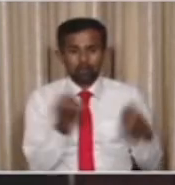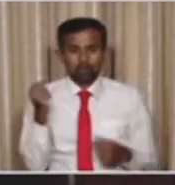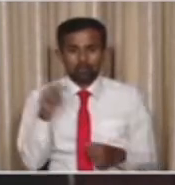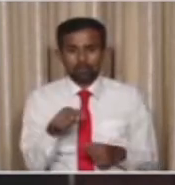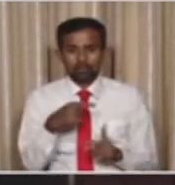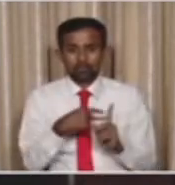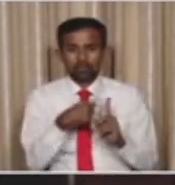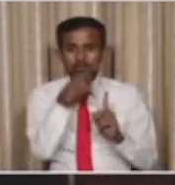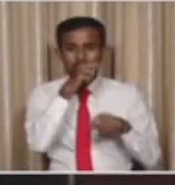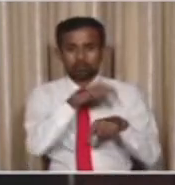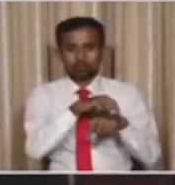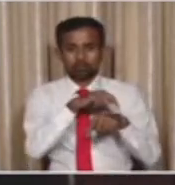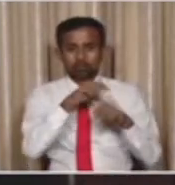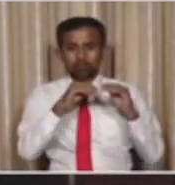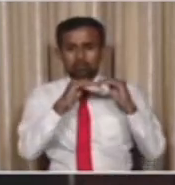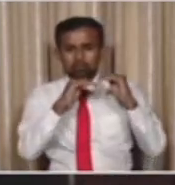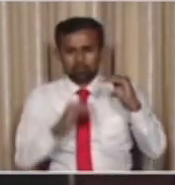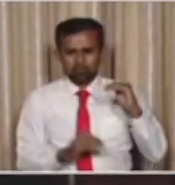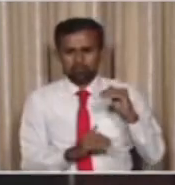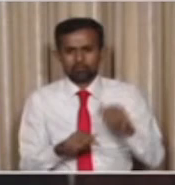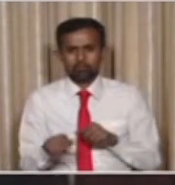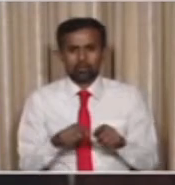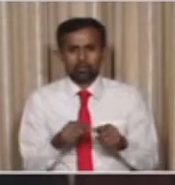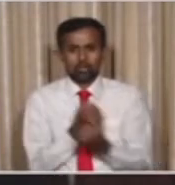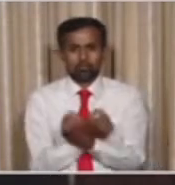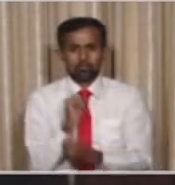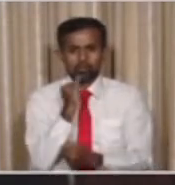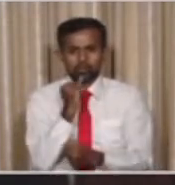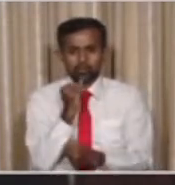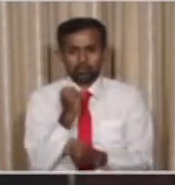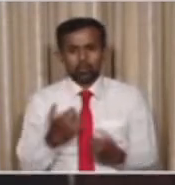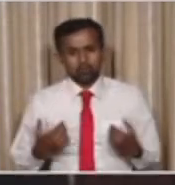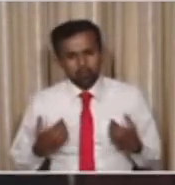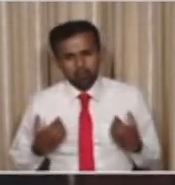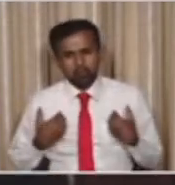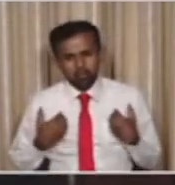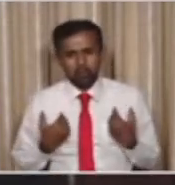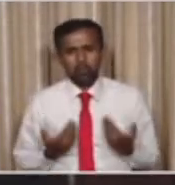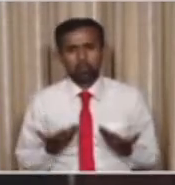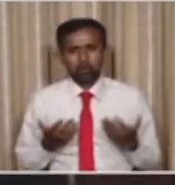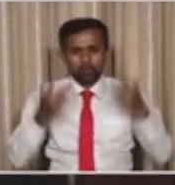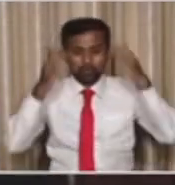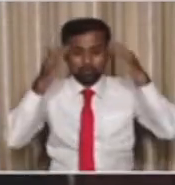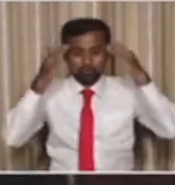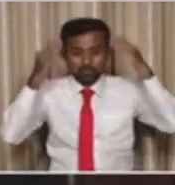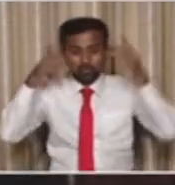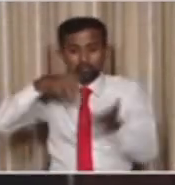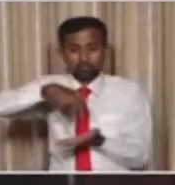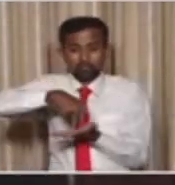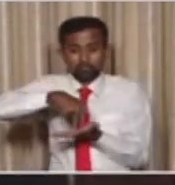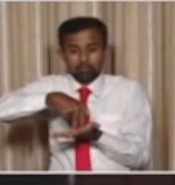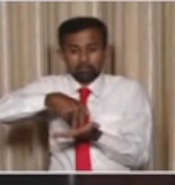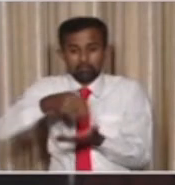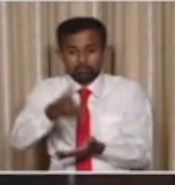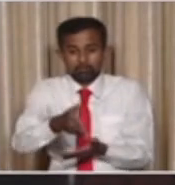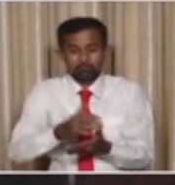දියුණු අවස්ථාවෙන් අපි ආපස්සට ගමන් කිරීමක් පොලිස් නිලධාරියා කොච්චර වෙහෙසක් වෙන්න ඕනේද වැස්සෙත් හිටගෙන ඉන්නවා අපි දැකලා තියෙනවා පොලිස්